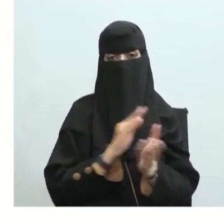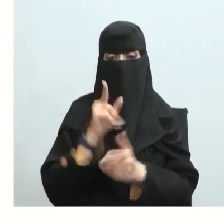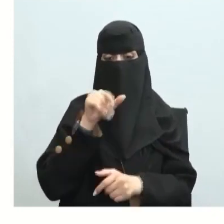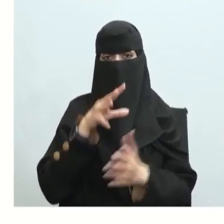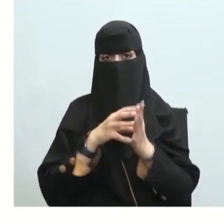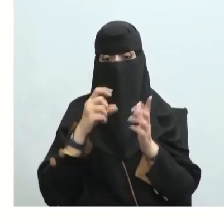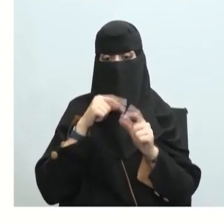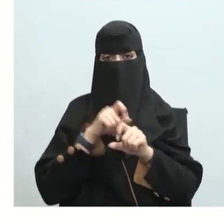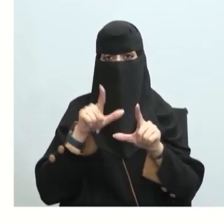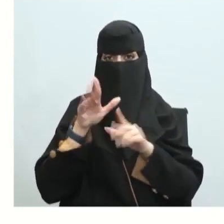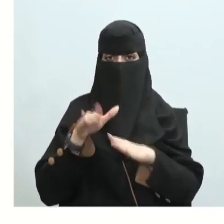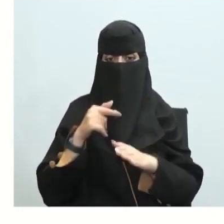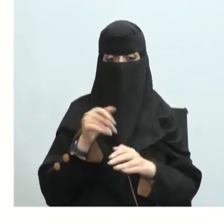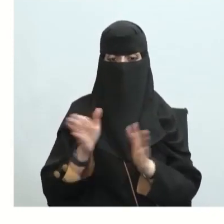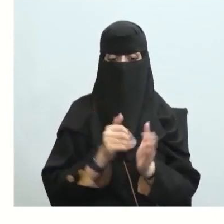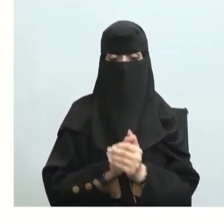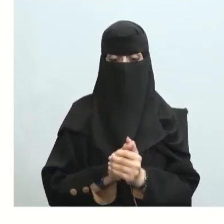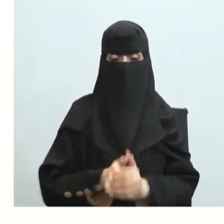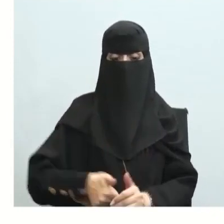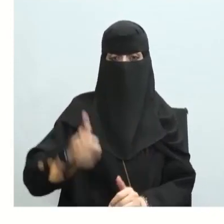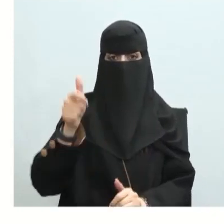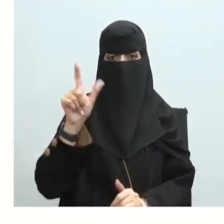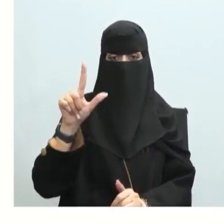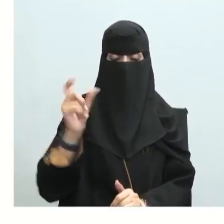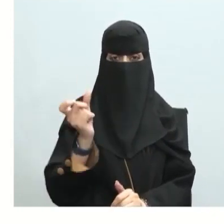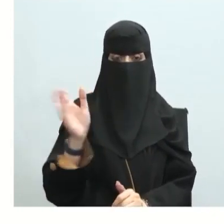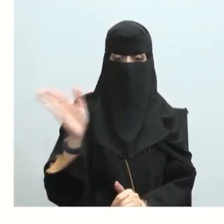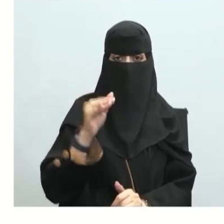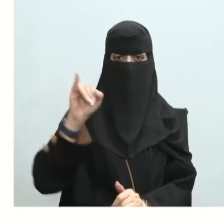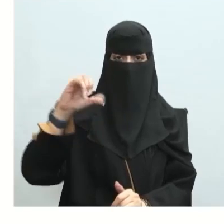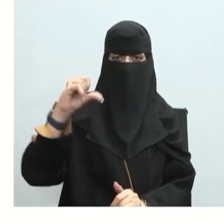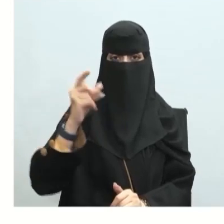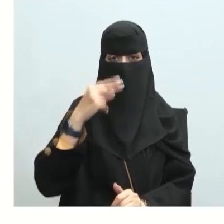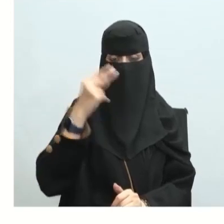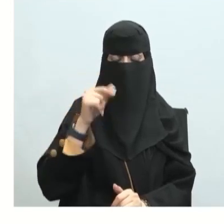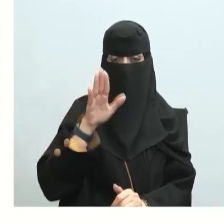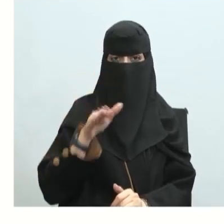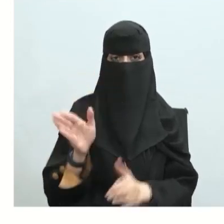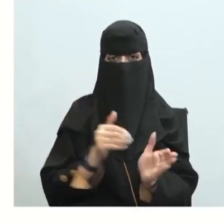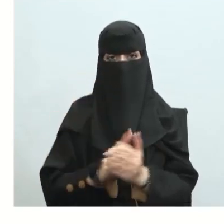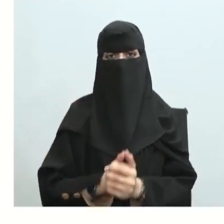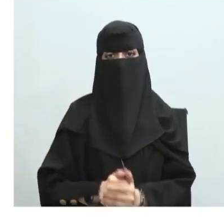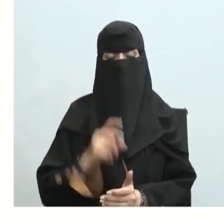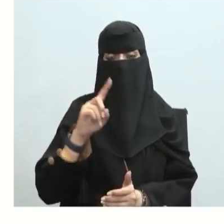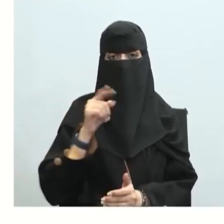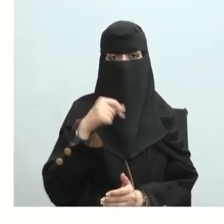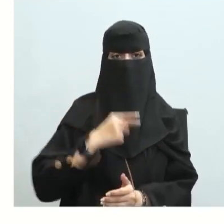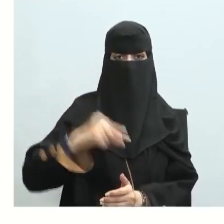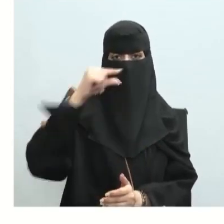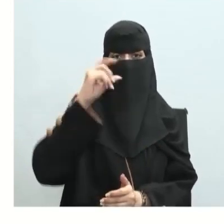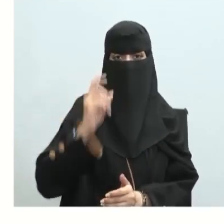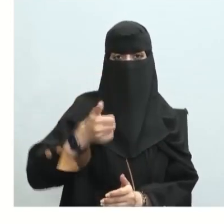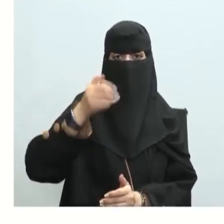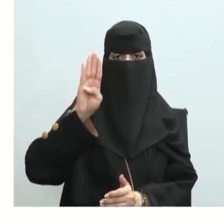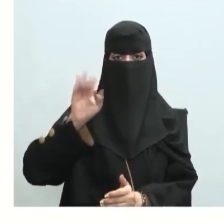نموذج الن مونر نقلا عن فن التحرير الدكتور راكان الحبيب دكتور راكان الحبي النموذج هنا في اثاره